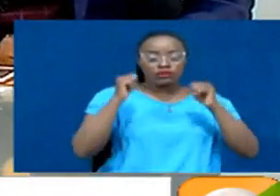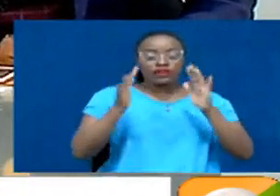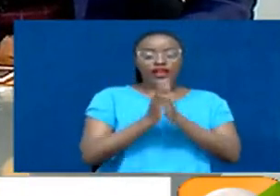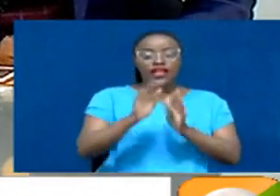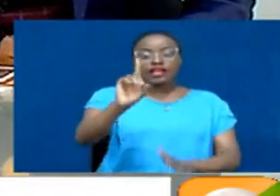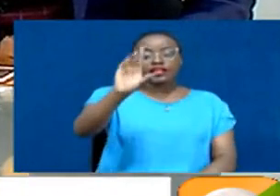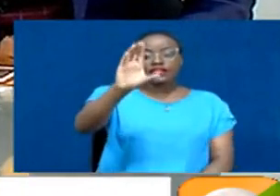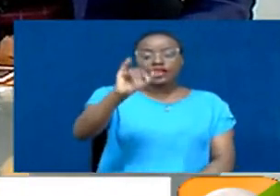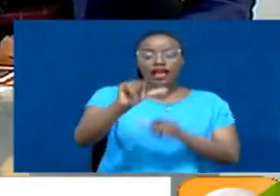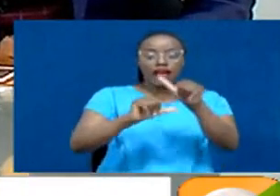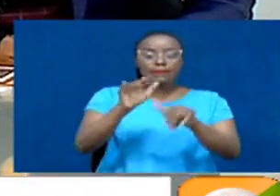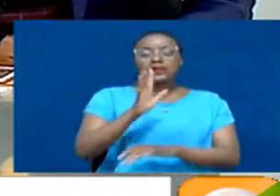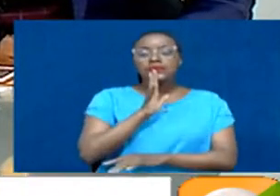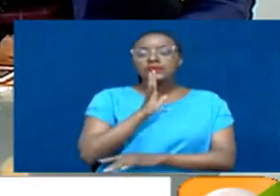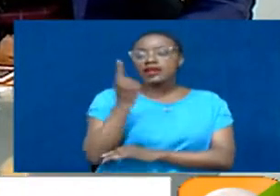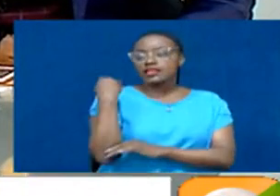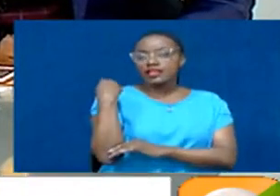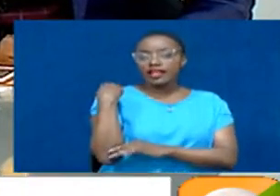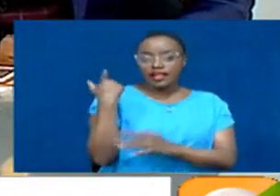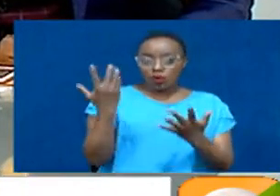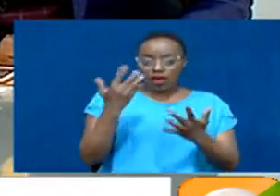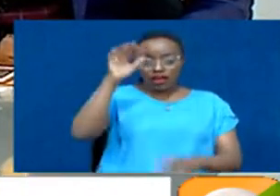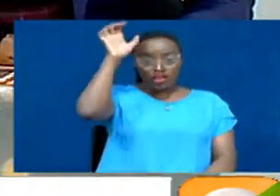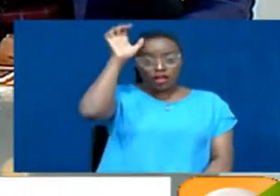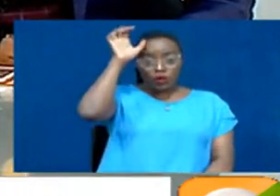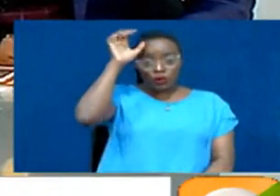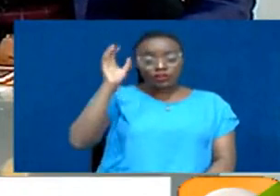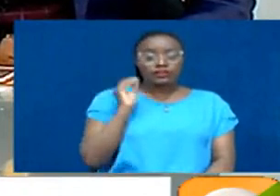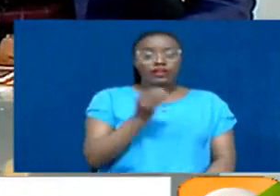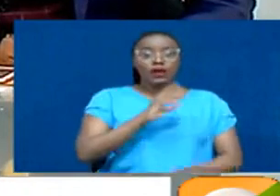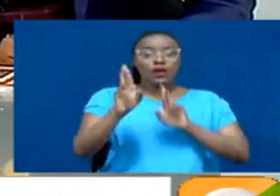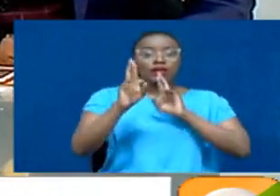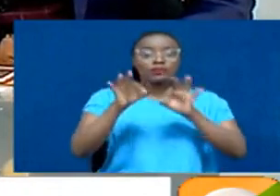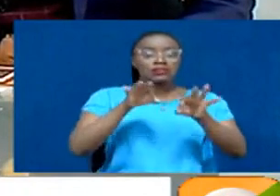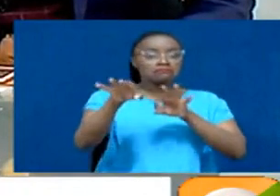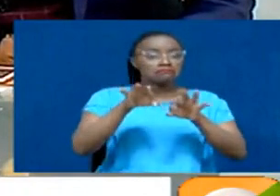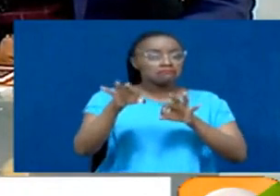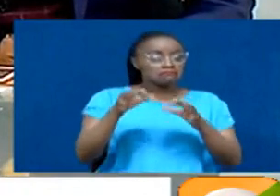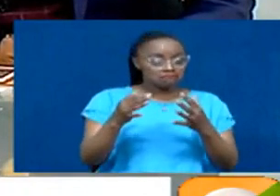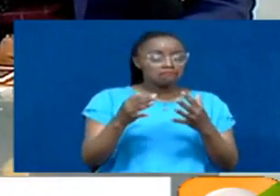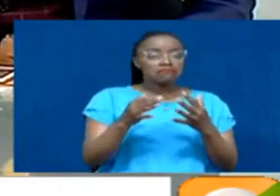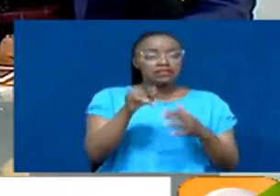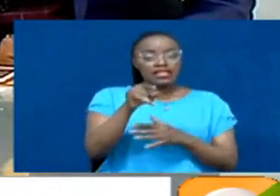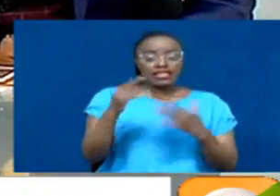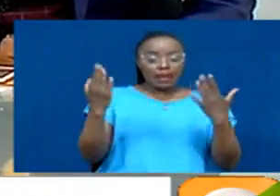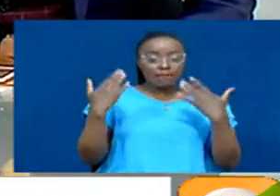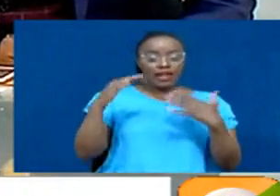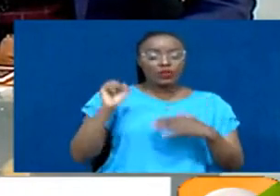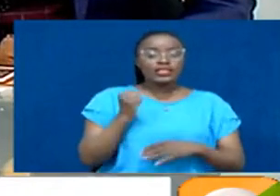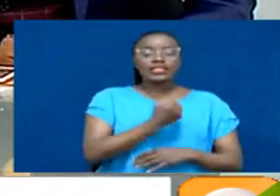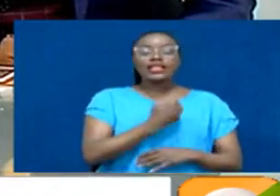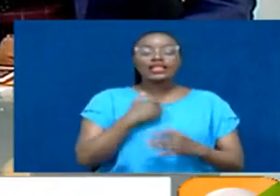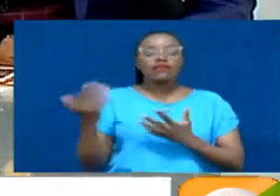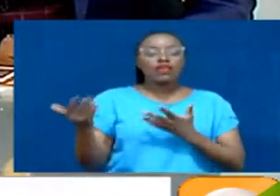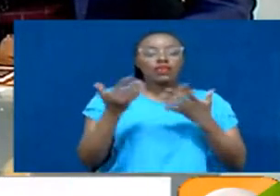DCI kuhusu matamshi yake ya hapo jana mjini Eldoret. Na kama Gatete Njoroge anavyoarifu ni kwamba seneta huyo wa Meru